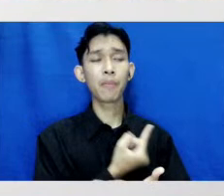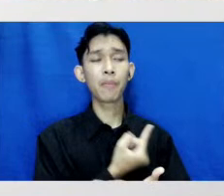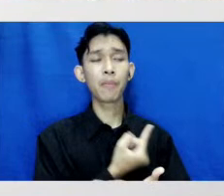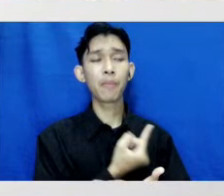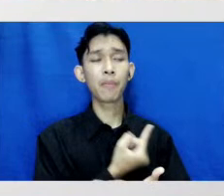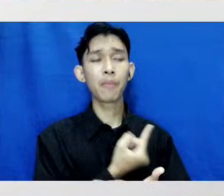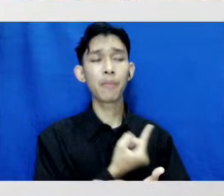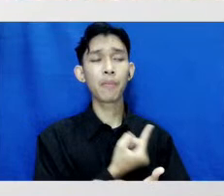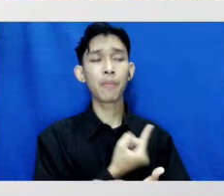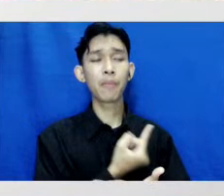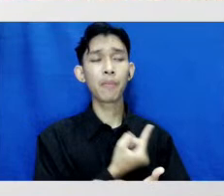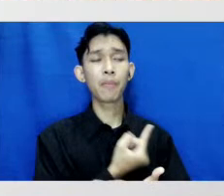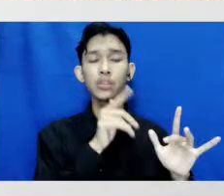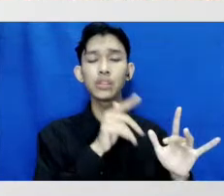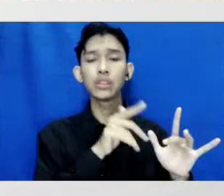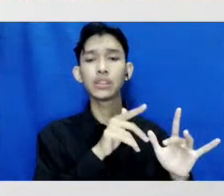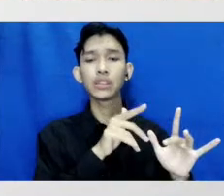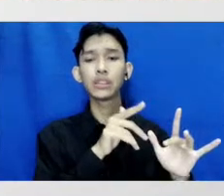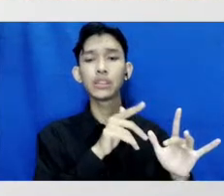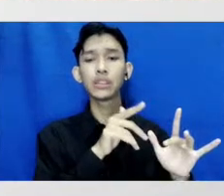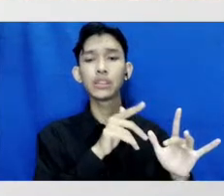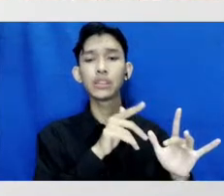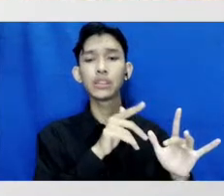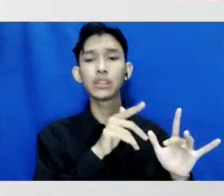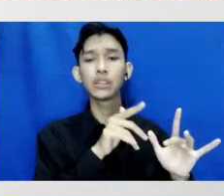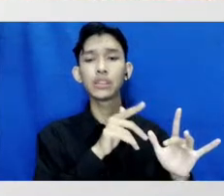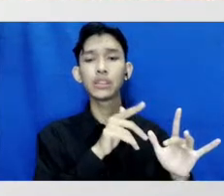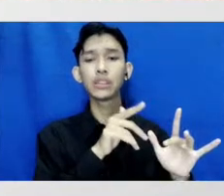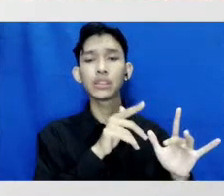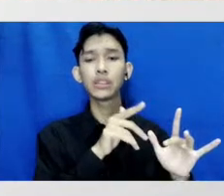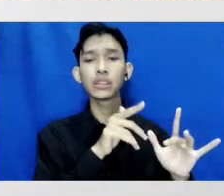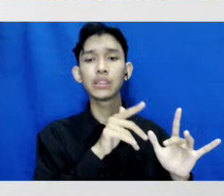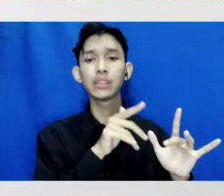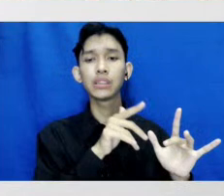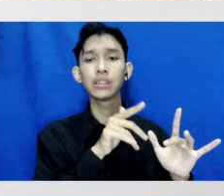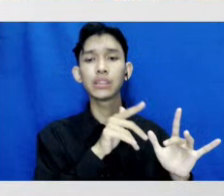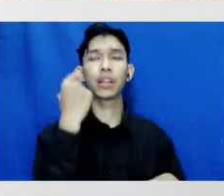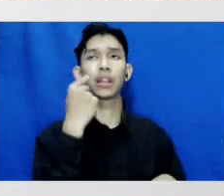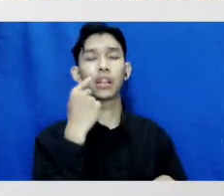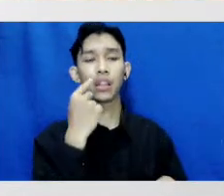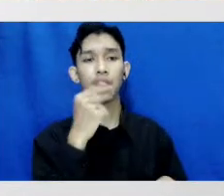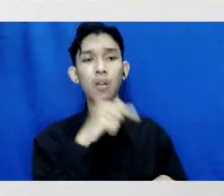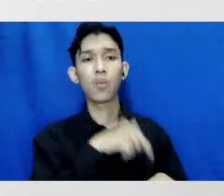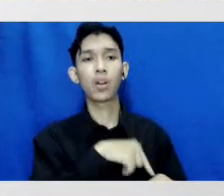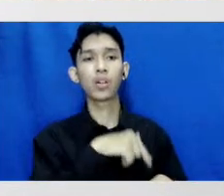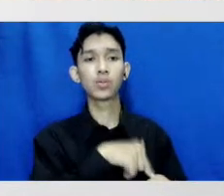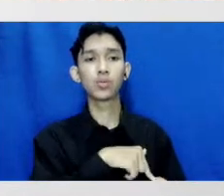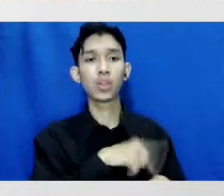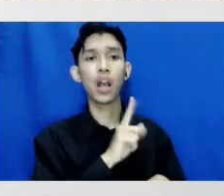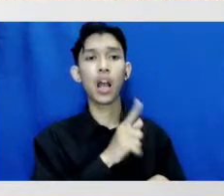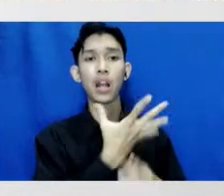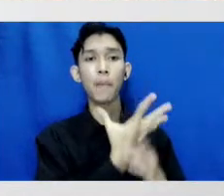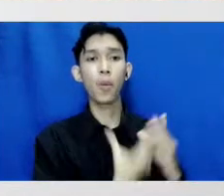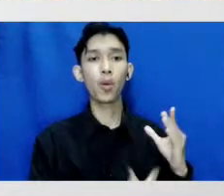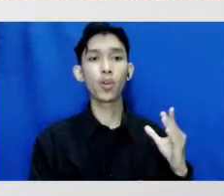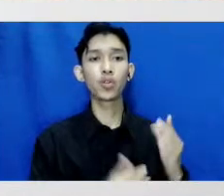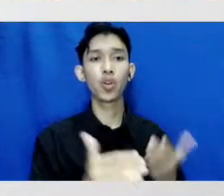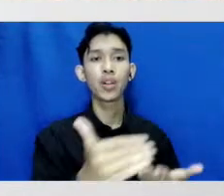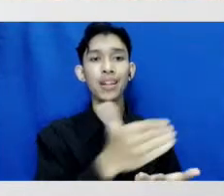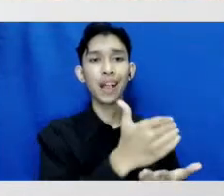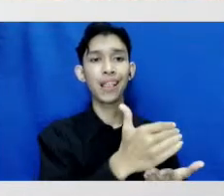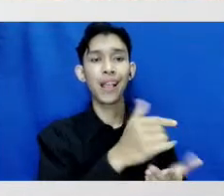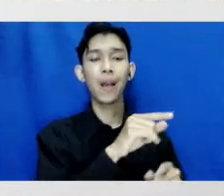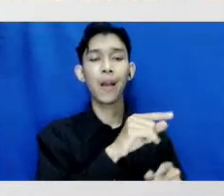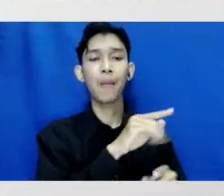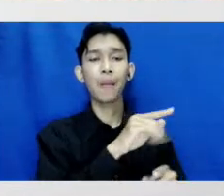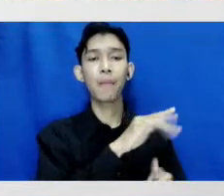instansi pemerintah, saat telah terjadi kebocoran, masyarakat itu ataupun pengguna tidak diinformasikan